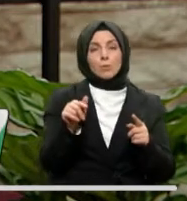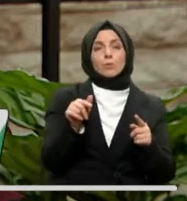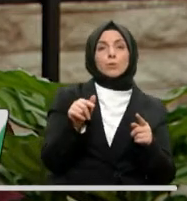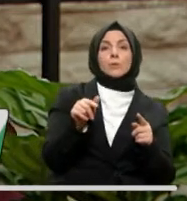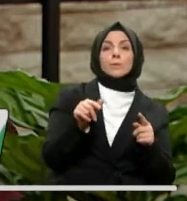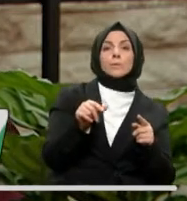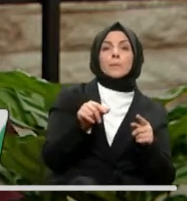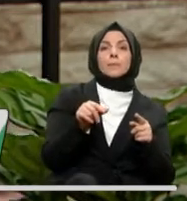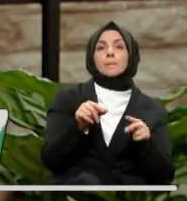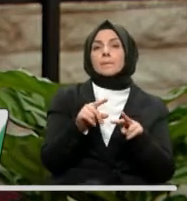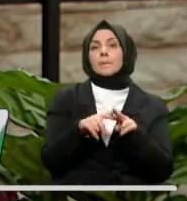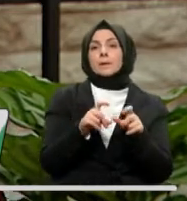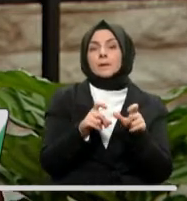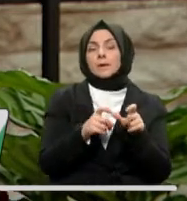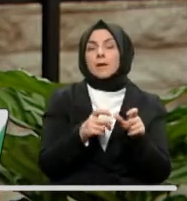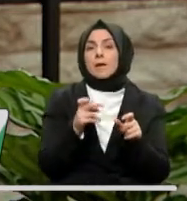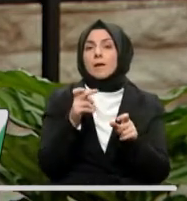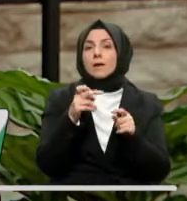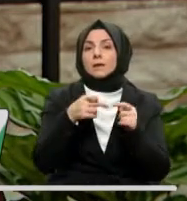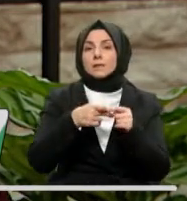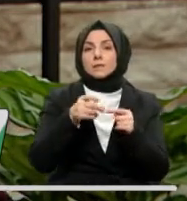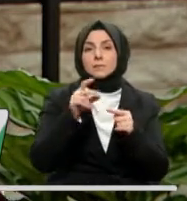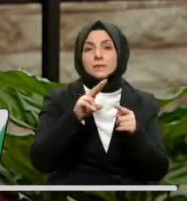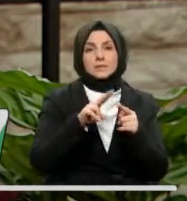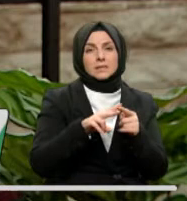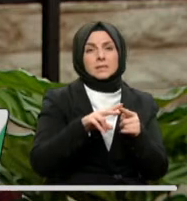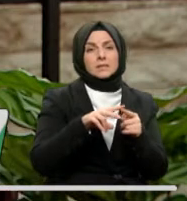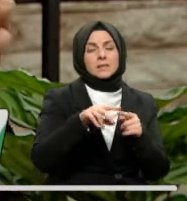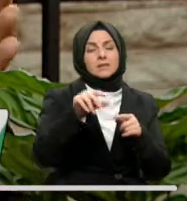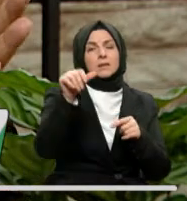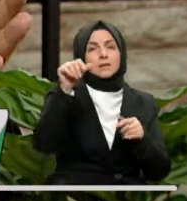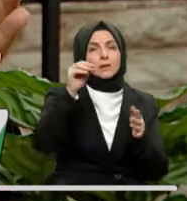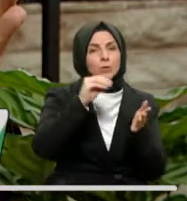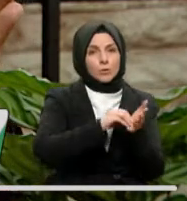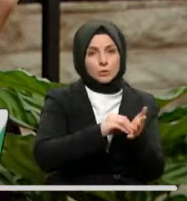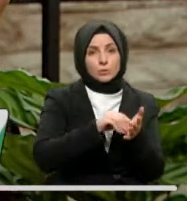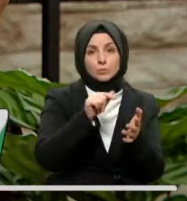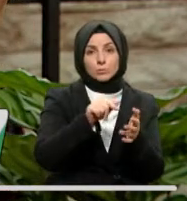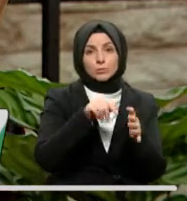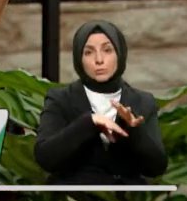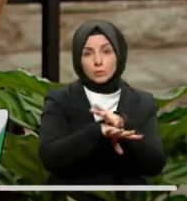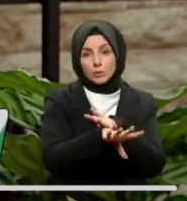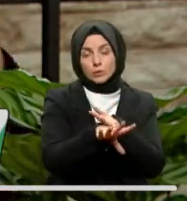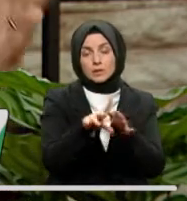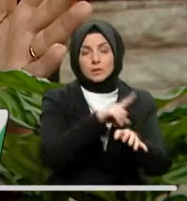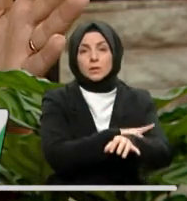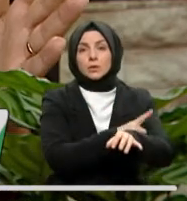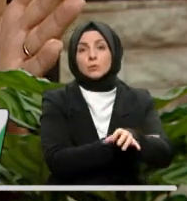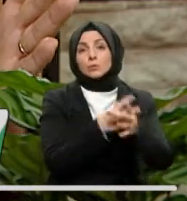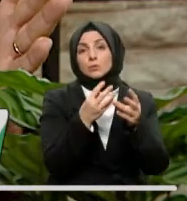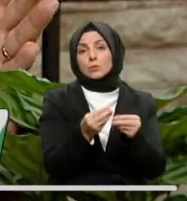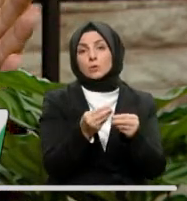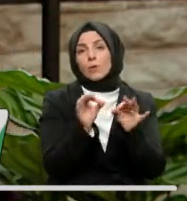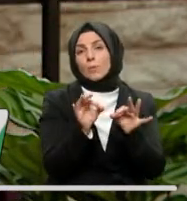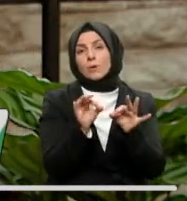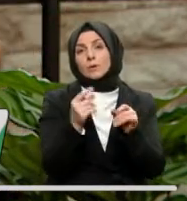aspirini sıkıyorsun ki bu Çelik yükleniyor aspirini sık böyle bir şey fasa fiso yok Afedersiniz Tabi öyle bir şey yok